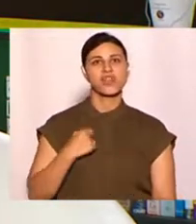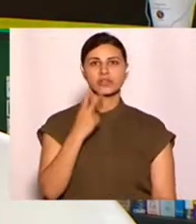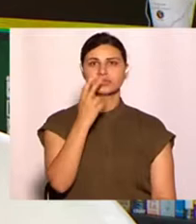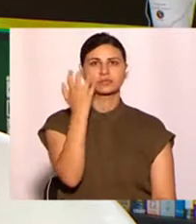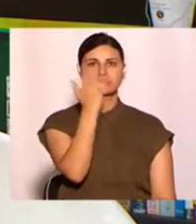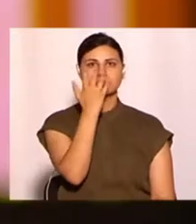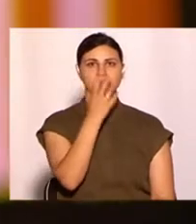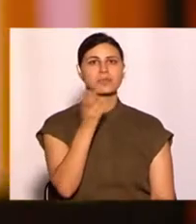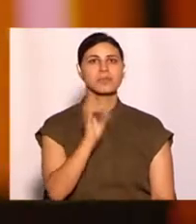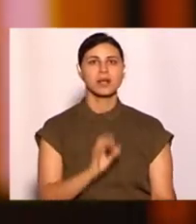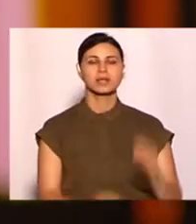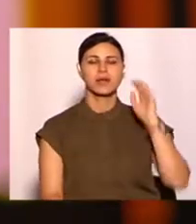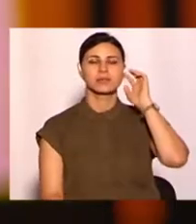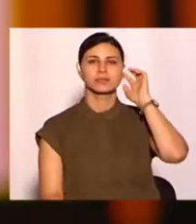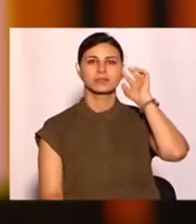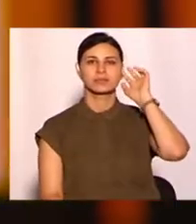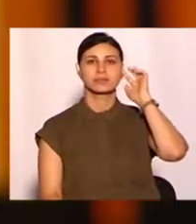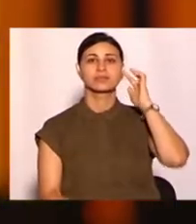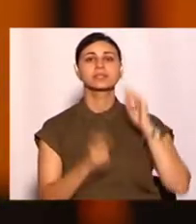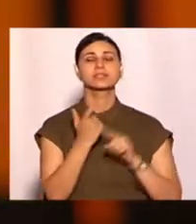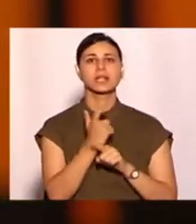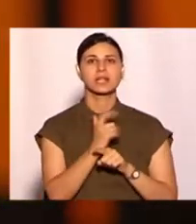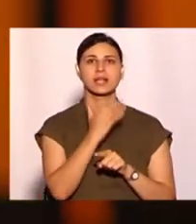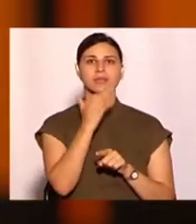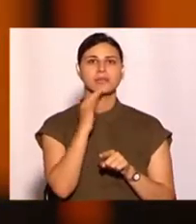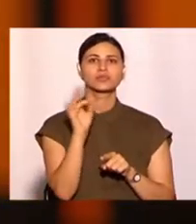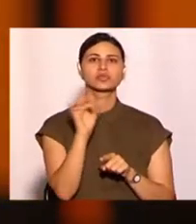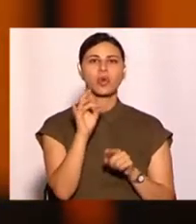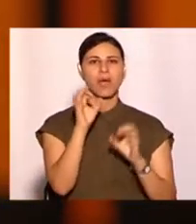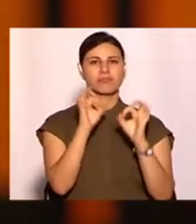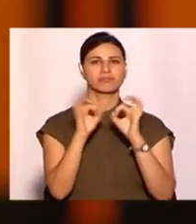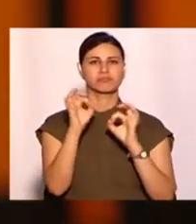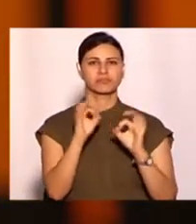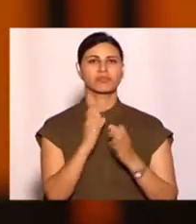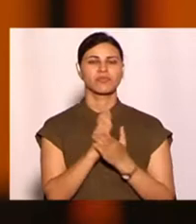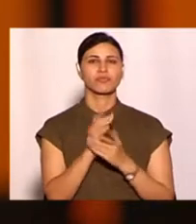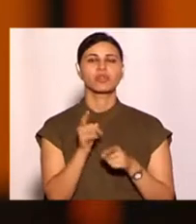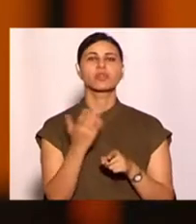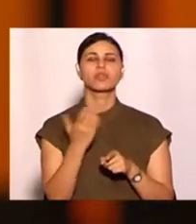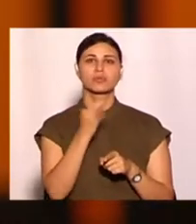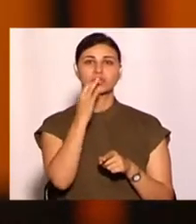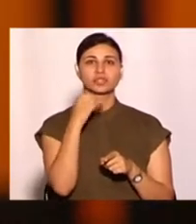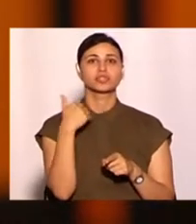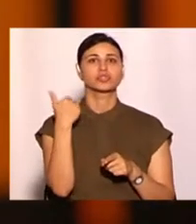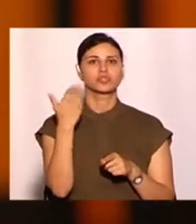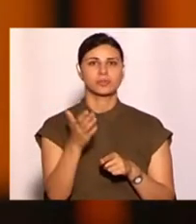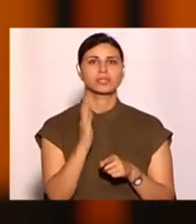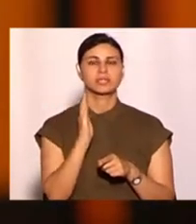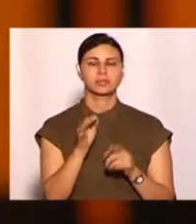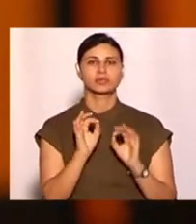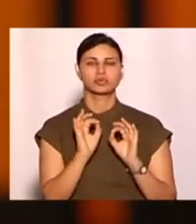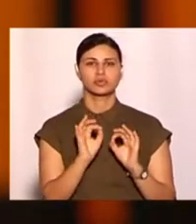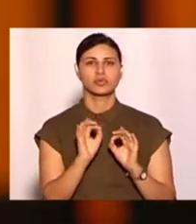მაგრამ გულის ხმობს ძალიან ბევრ პატარა და დიდი ზომის სტრუქტურებს, რომლებიც საბოლოო ჯამში განსაზღვრავენ